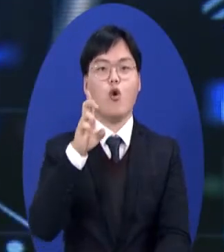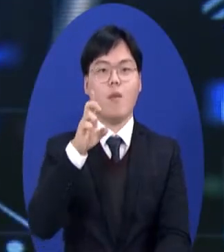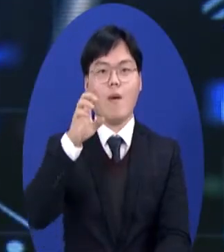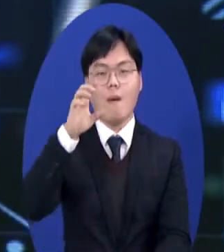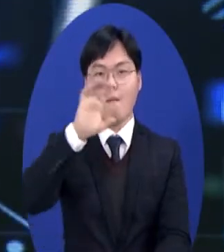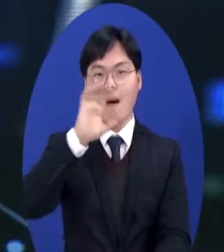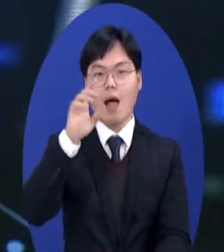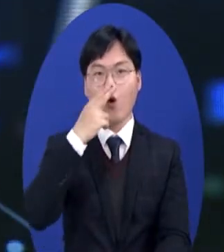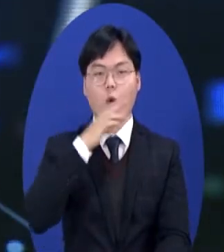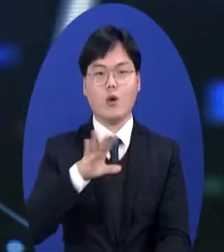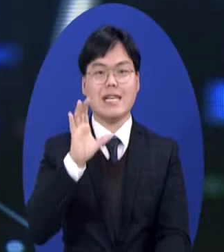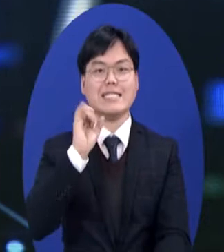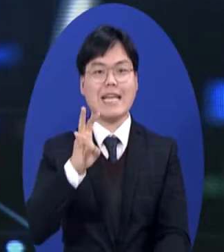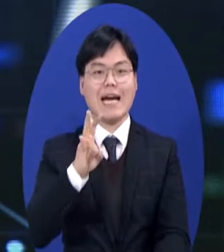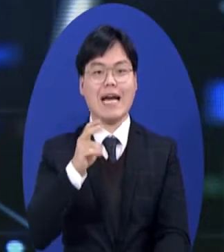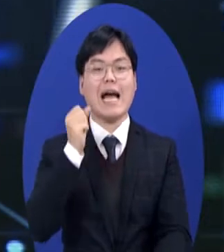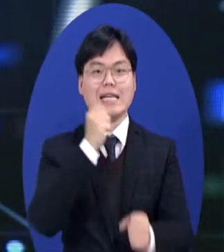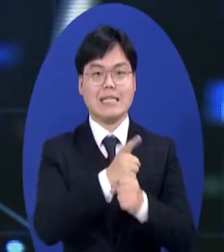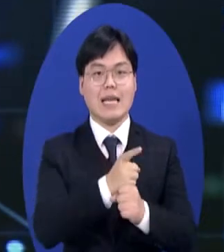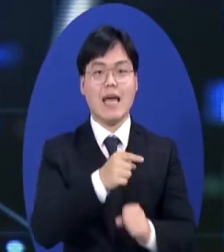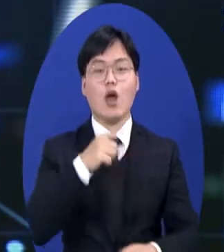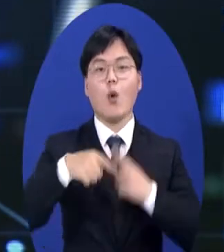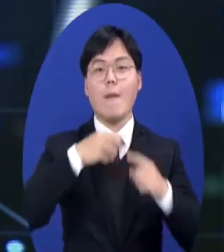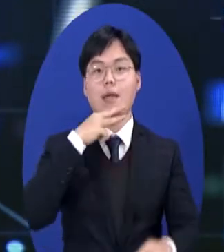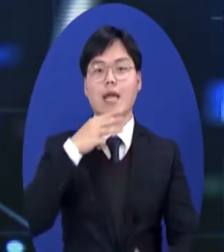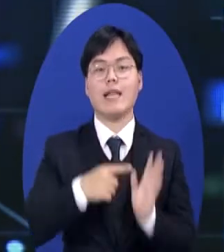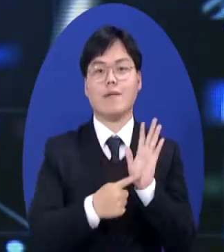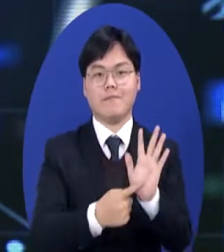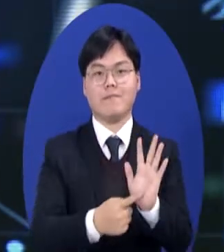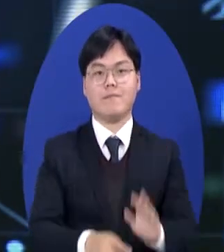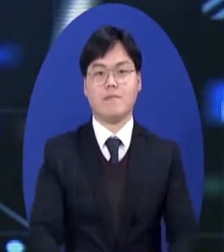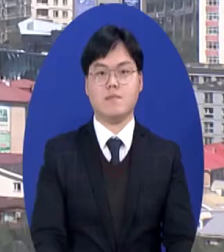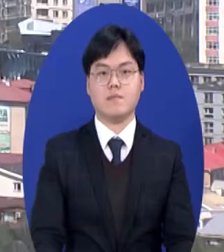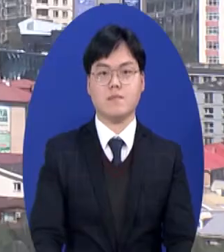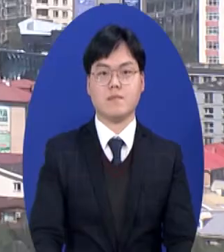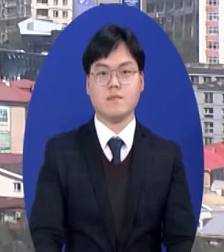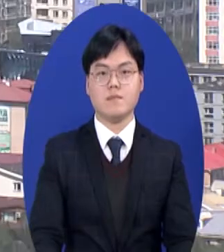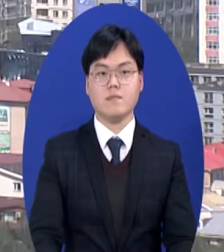хүүхдийн сангаар захиалсан байна. Энэ тухай мэдээллийг одоо үзэгчдэд хүргэж байна.